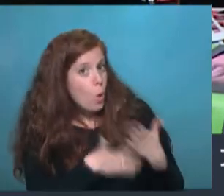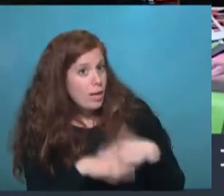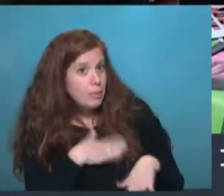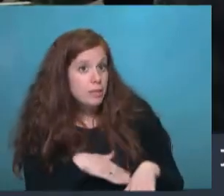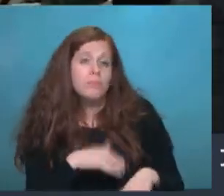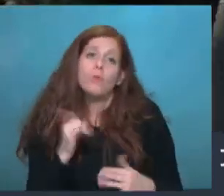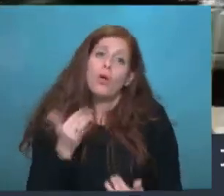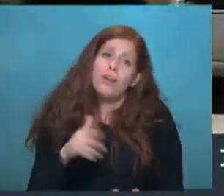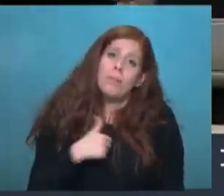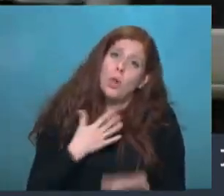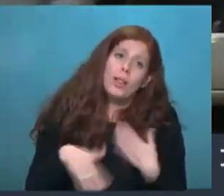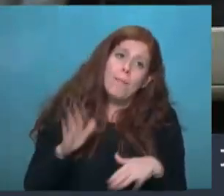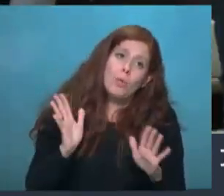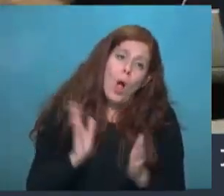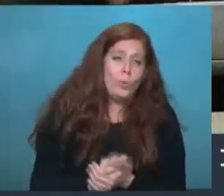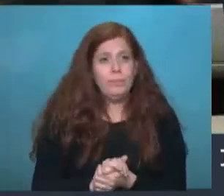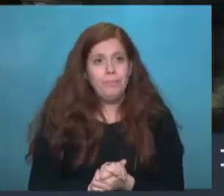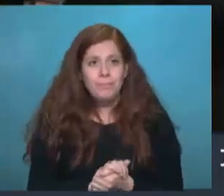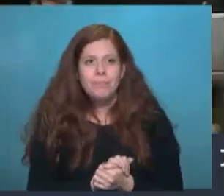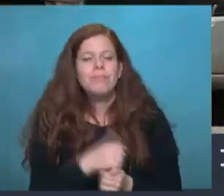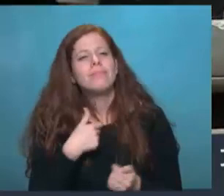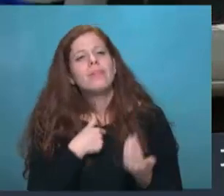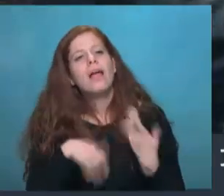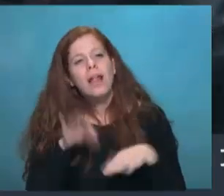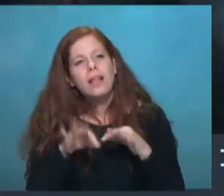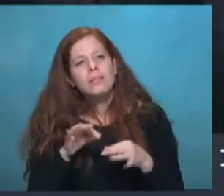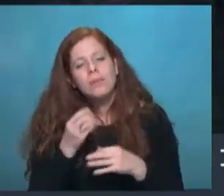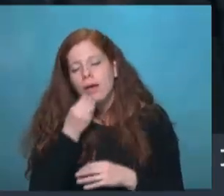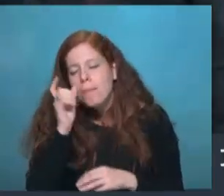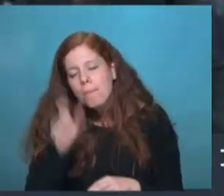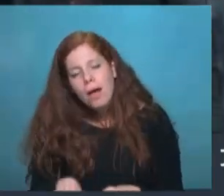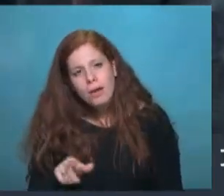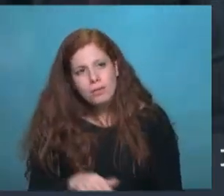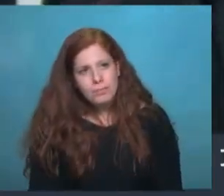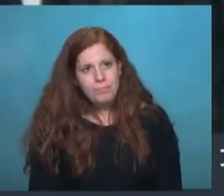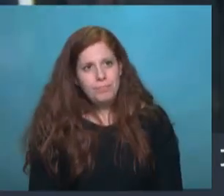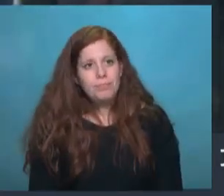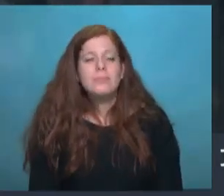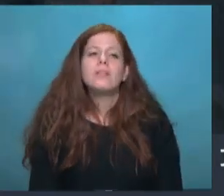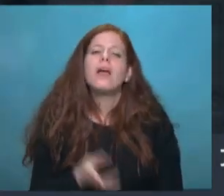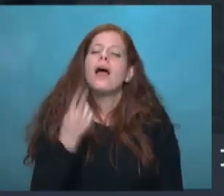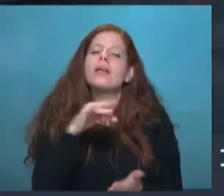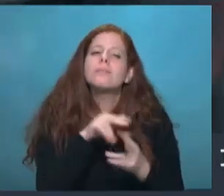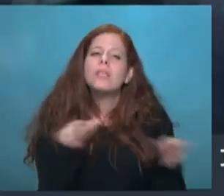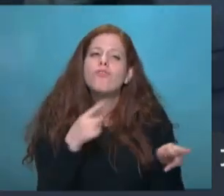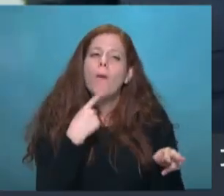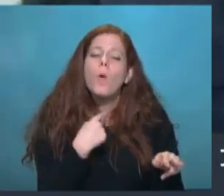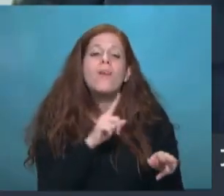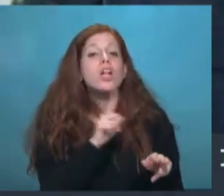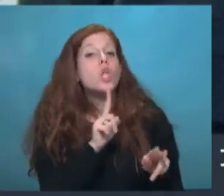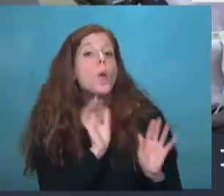לא כזה נחמד. אני אלך להצביע. בהצלחה כפרה עליך. הייתה איזו נקודה שאמרו לי, אבל אתה לא כל כך